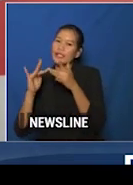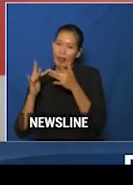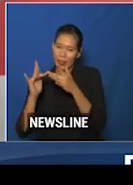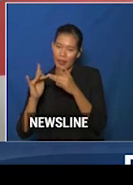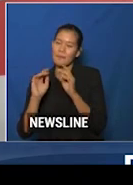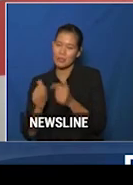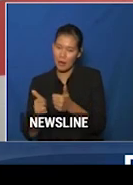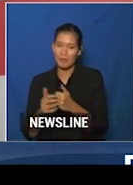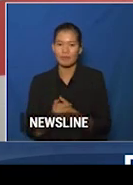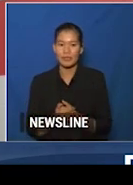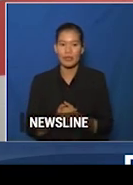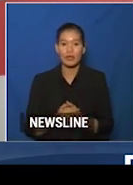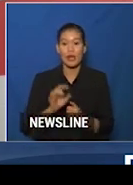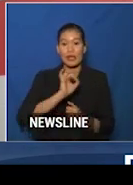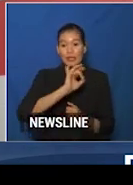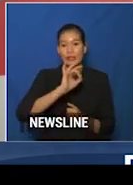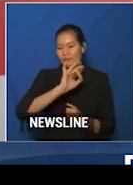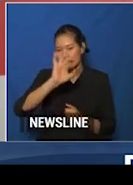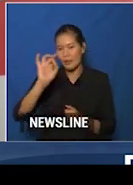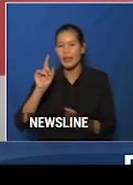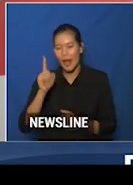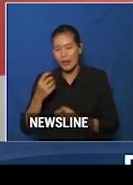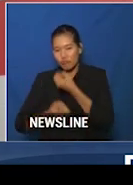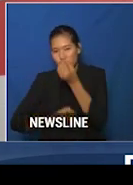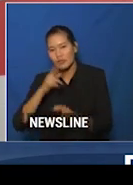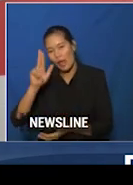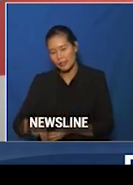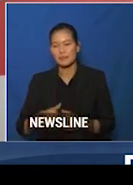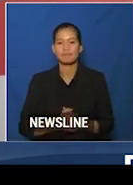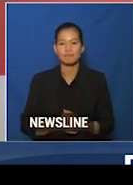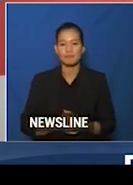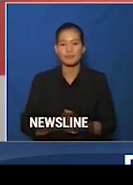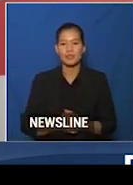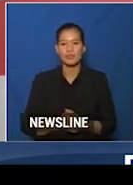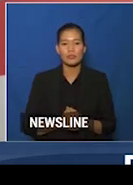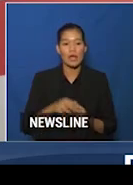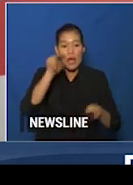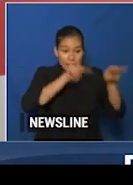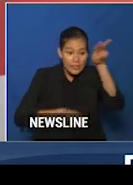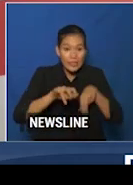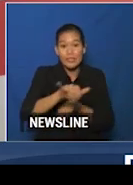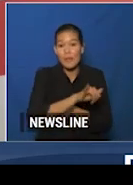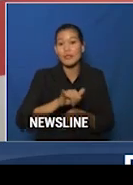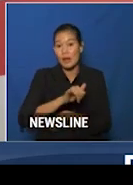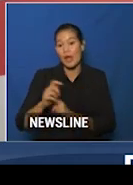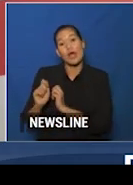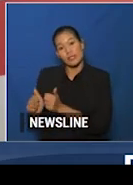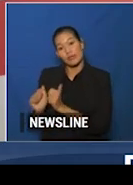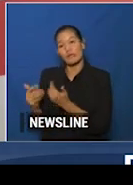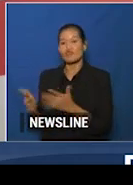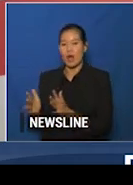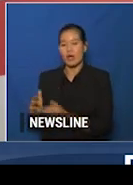lagi yang tentunya akan setiap hari bahkan kita sosialisasikan kemudian skrining massal sudah kita siapkan secepatnya